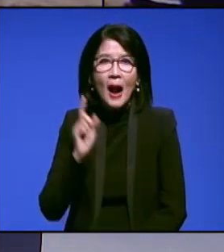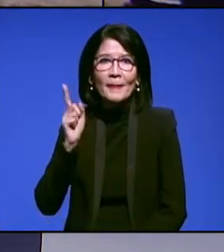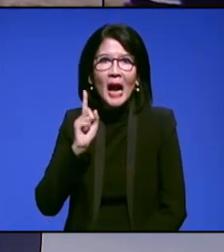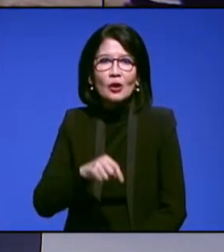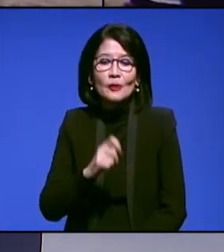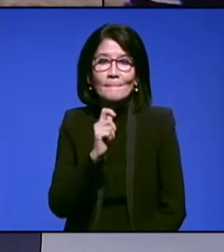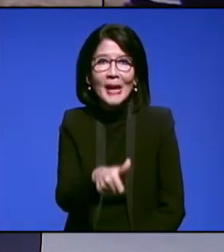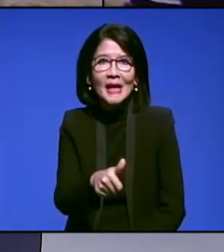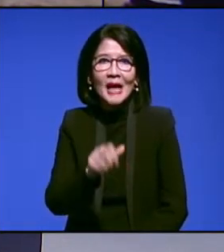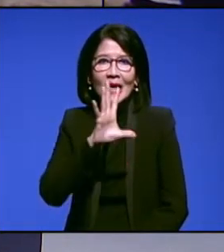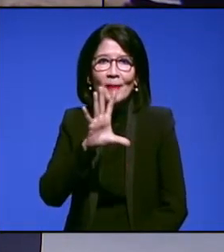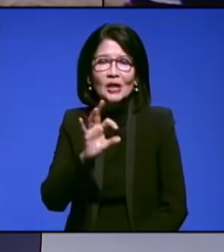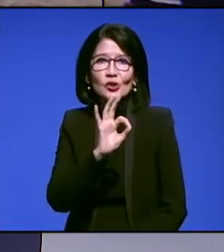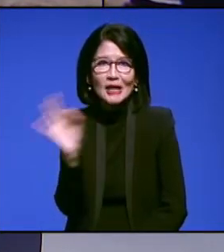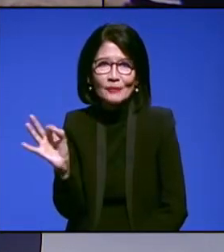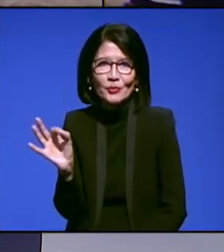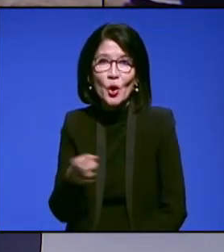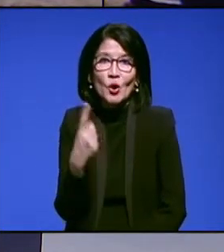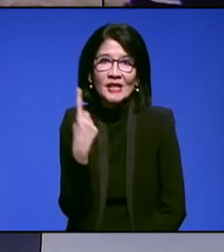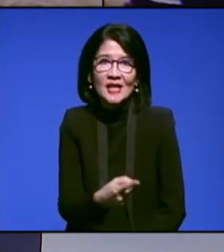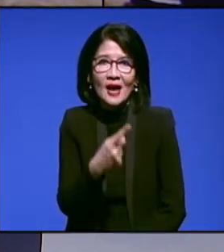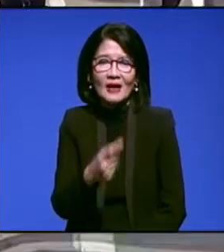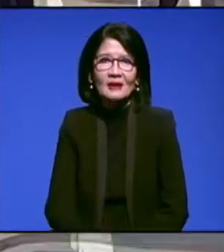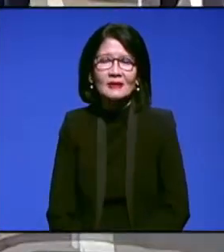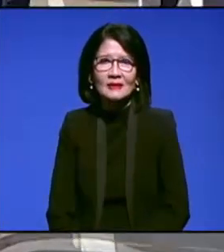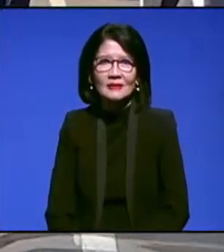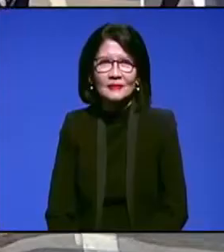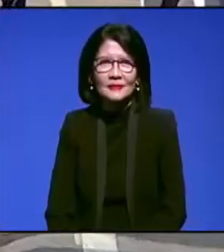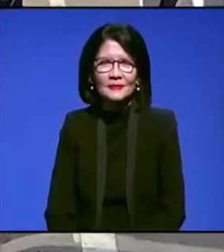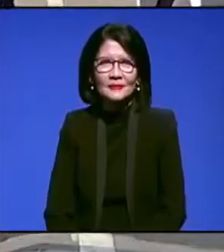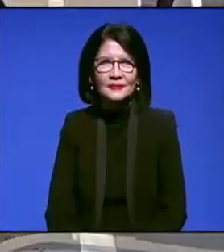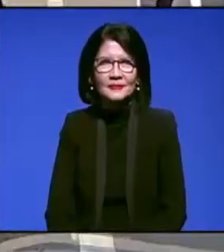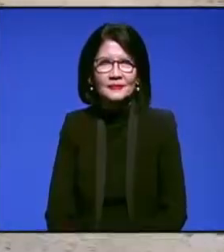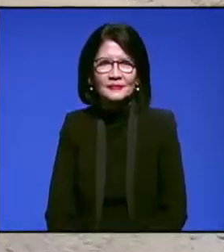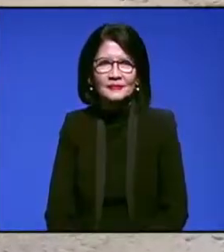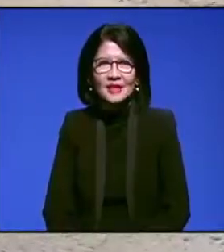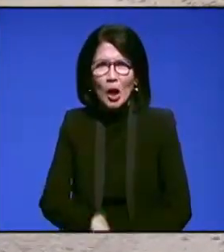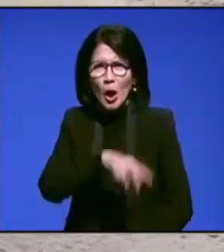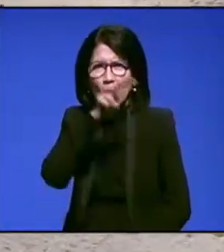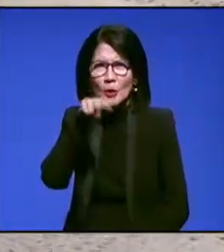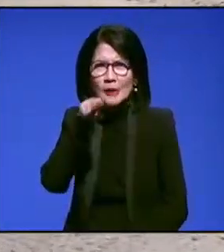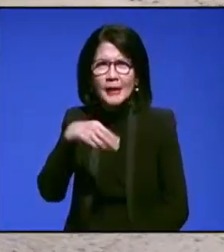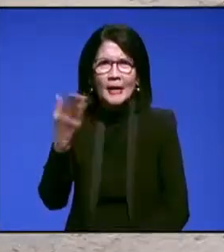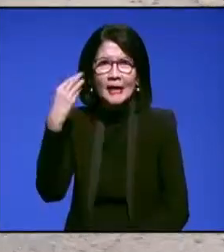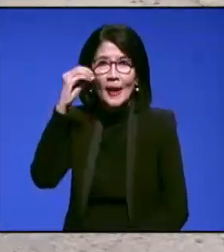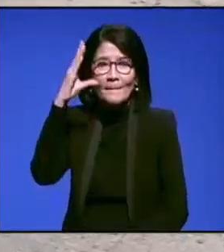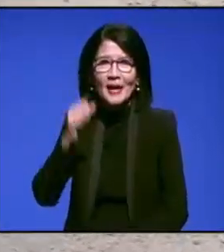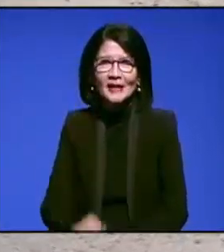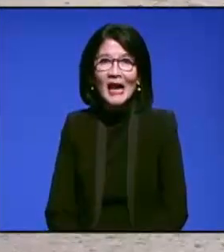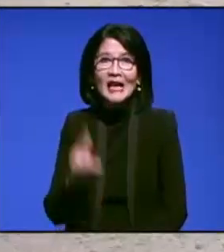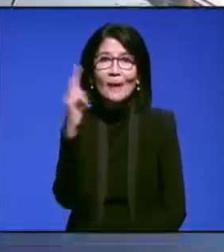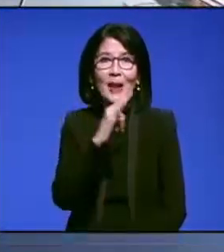500.000 Rupiah sebagai sanksi denda maksimal Hai razia yang digelar pagi tadi di Serdang